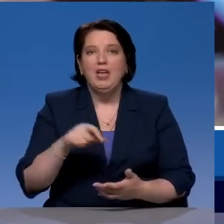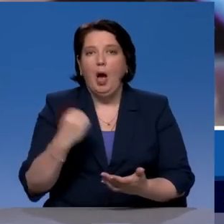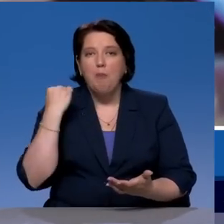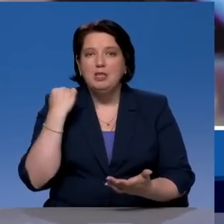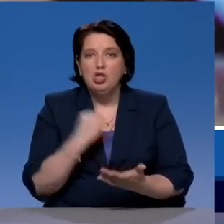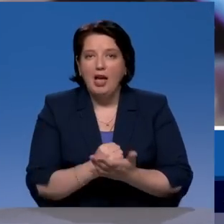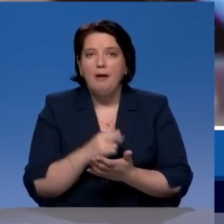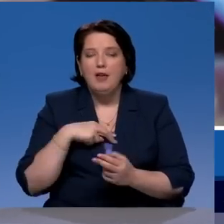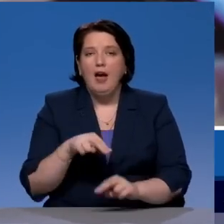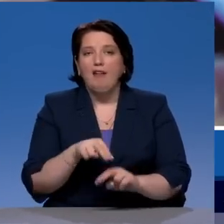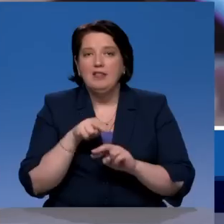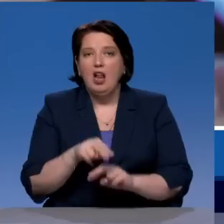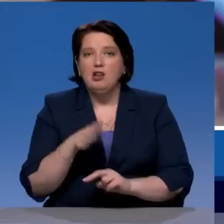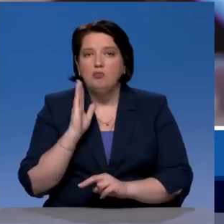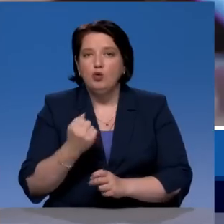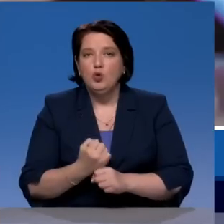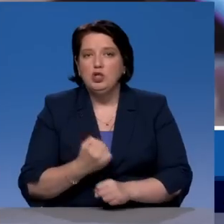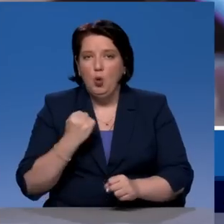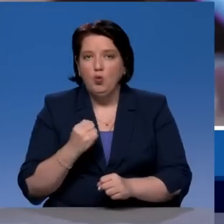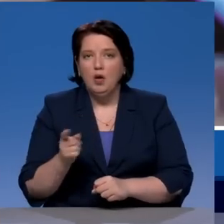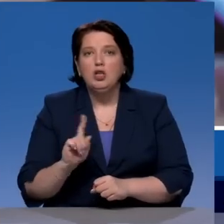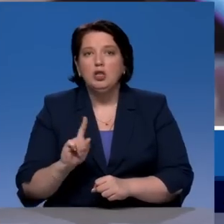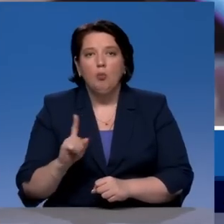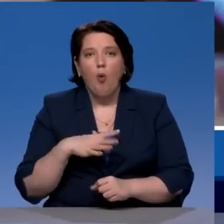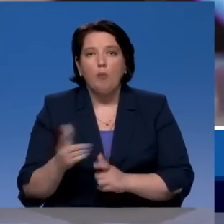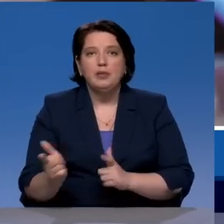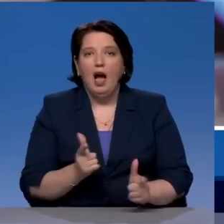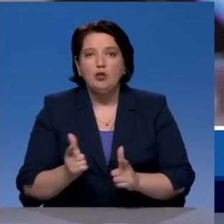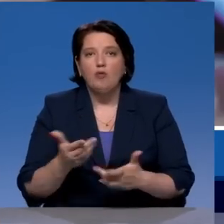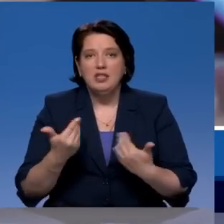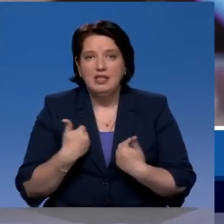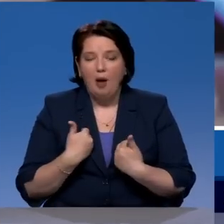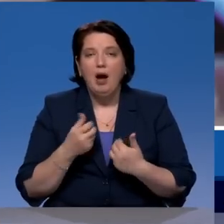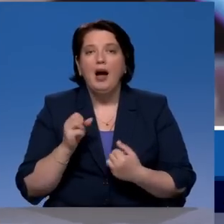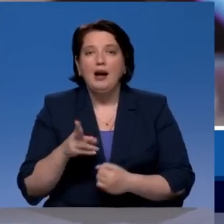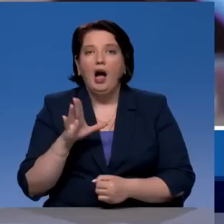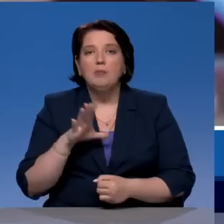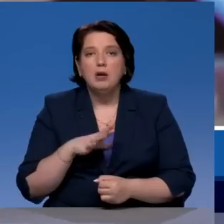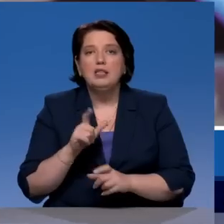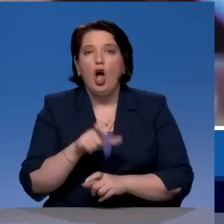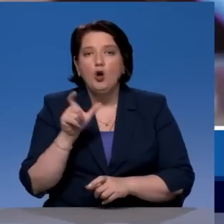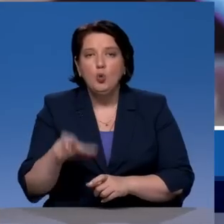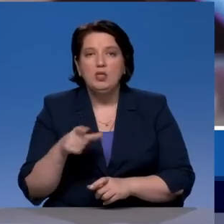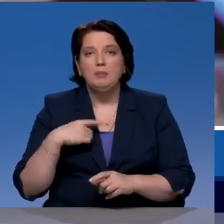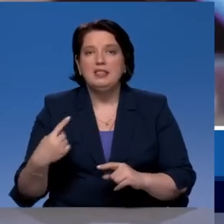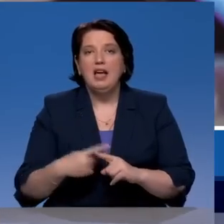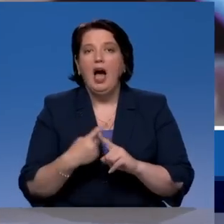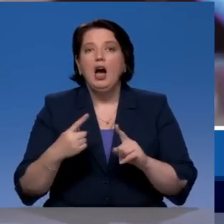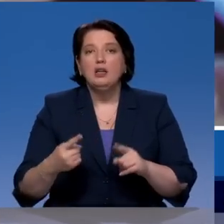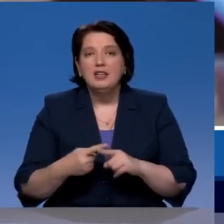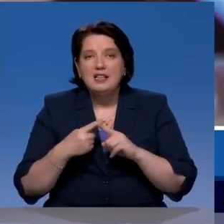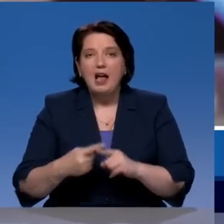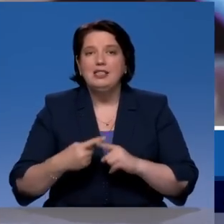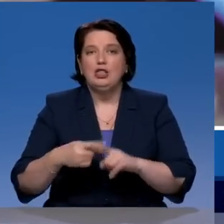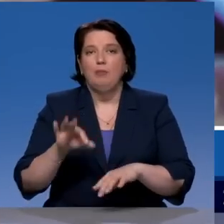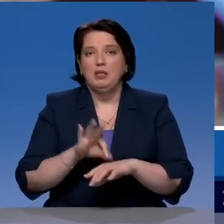ожидается, будут тоже строго. К чему приготовиться нам, пациентам? Как быть людям с хроническими заболеваниями? Потому что в поликлинику ты не набегаешься. И